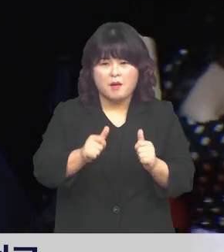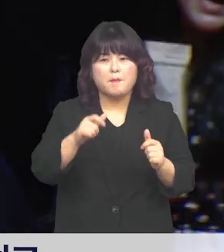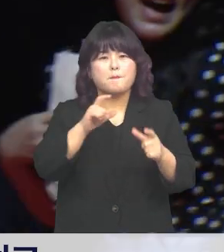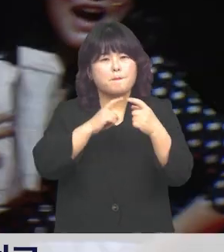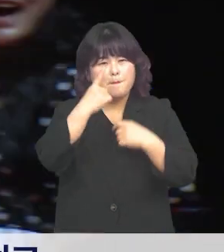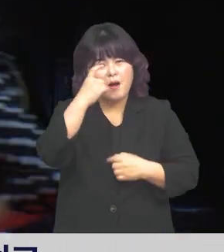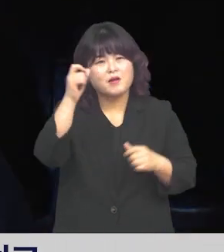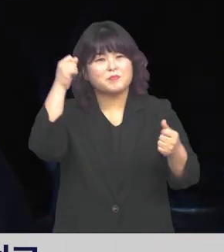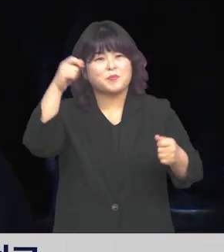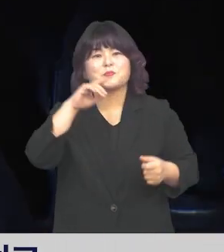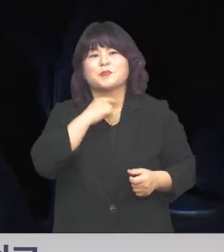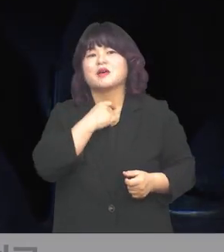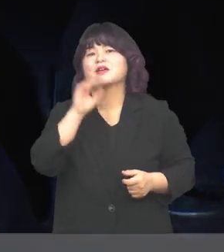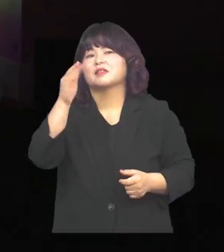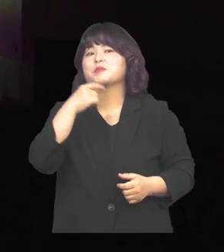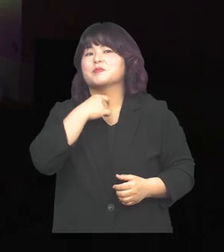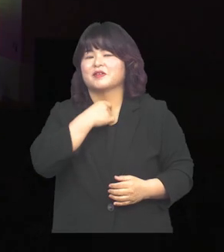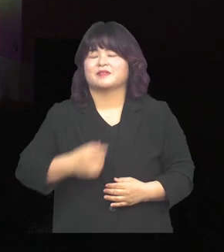멋있는 배우가 되겠습니다.